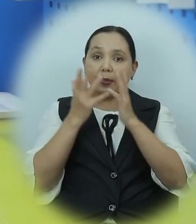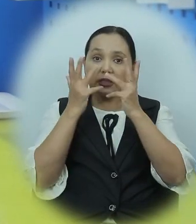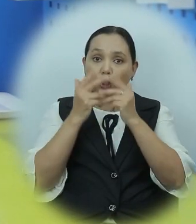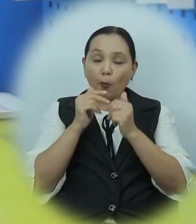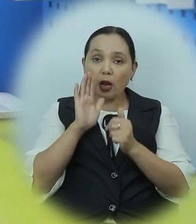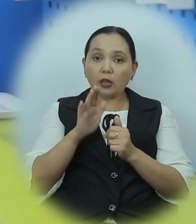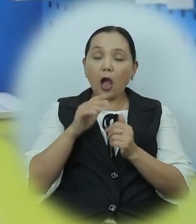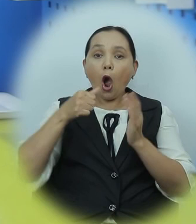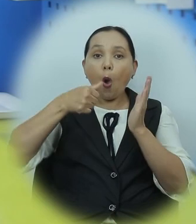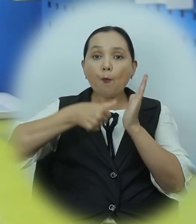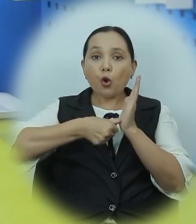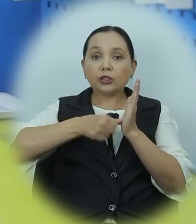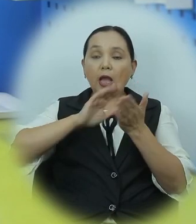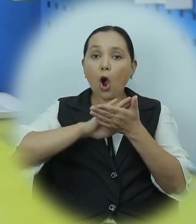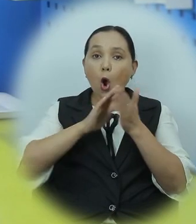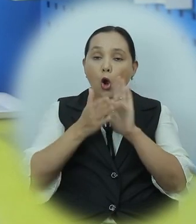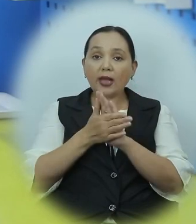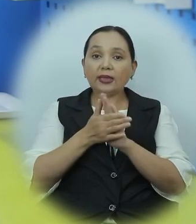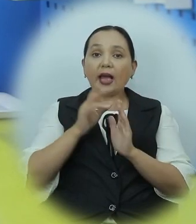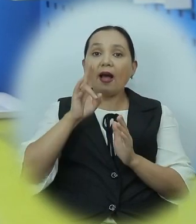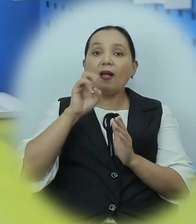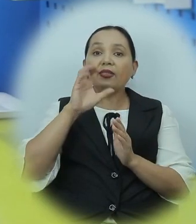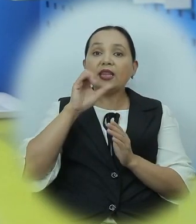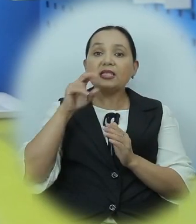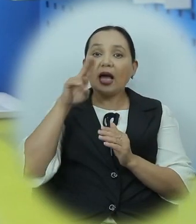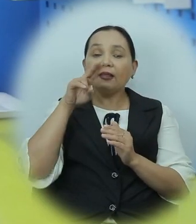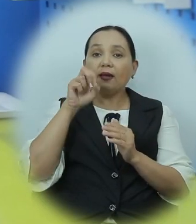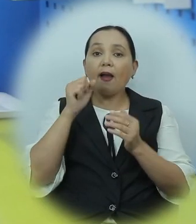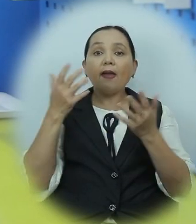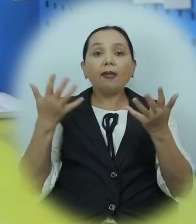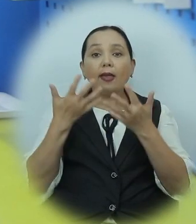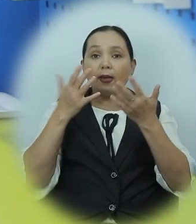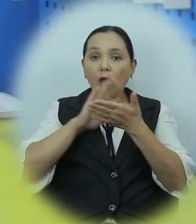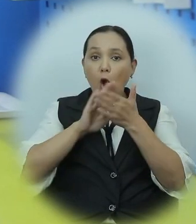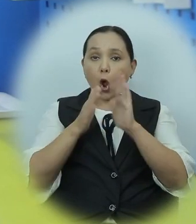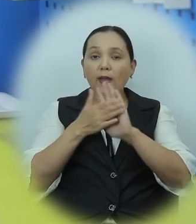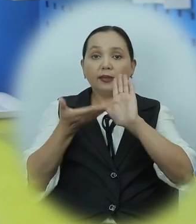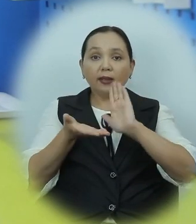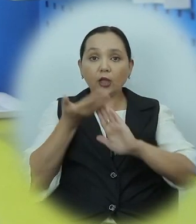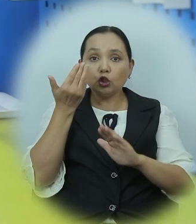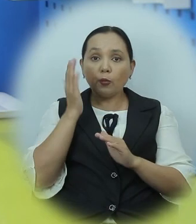Ya'ni bosgan holatda nasatkalar yengil holatda yechib olinadi.